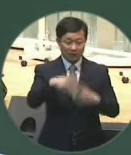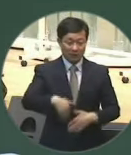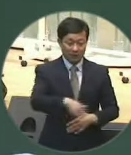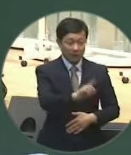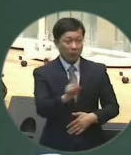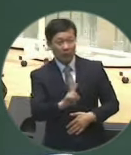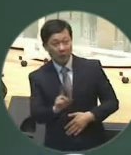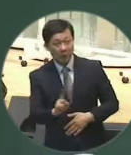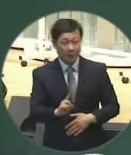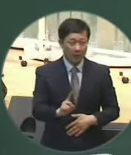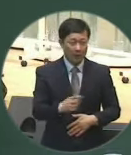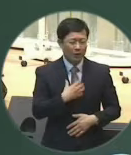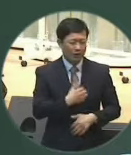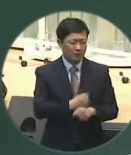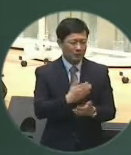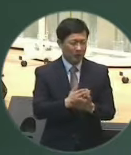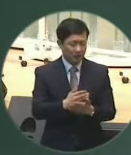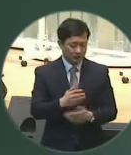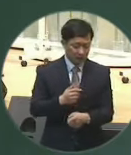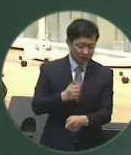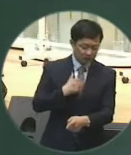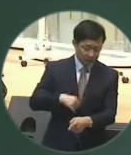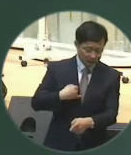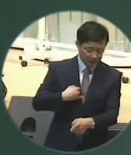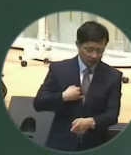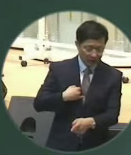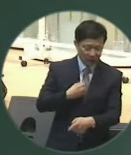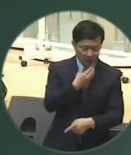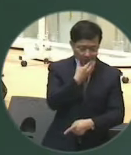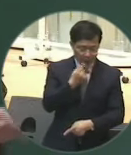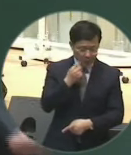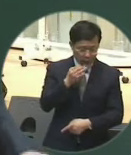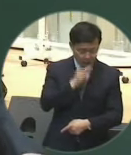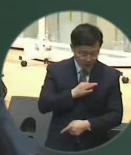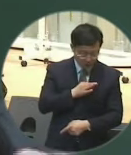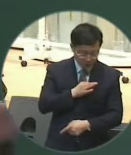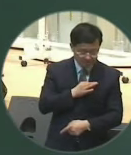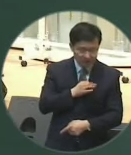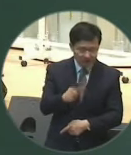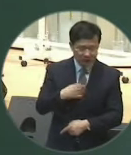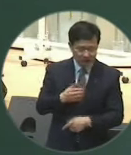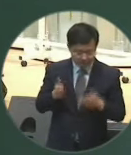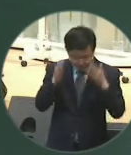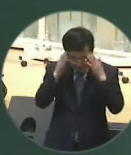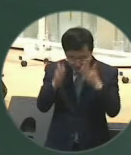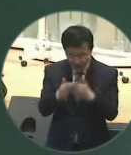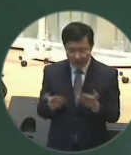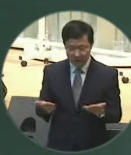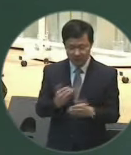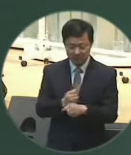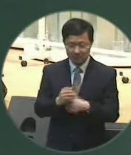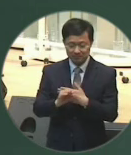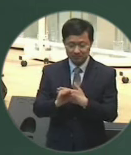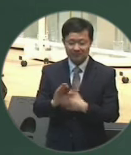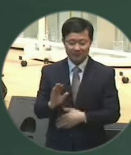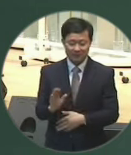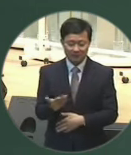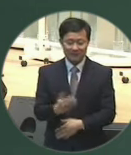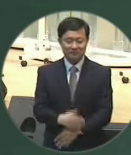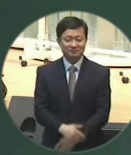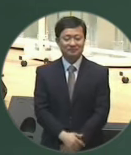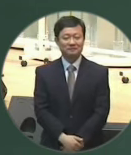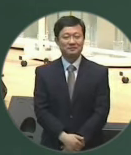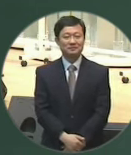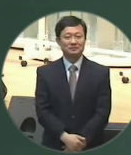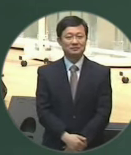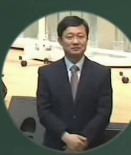할까 그런 거 걱정하지 마세요. 복음에 유익되는 거 하면 돼요. So you go to church and don't worry about what you should do, what work you should be involved in. Just think about this. What can